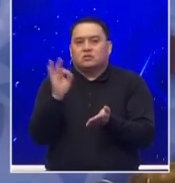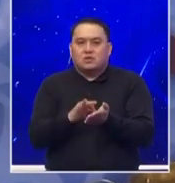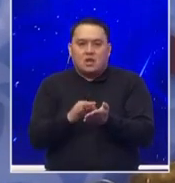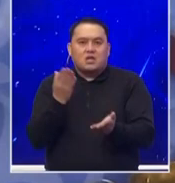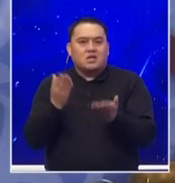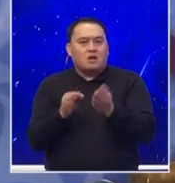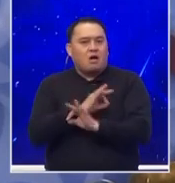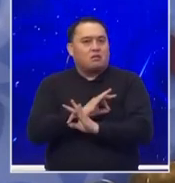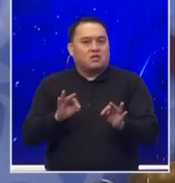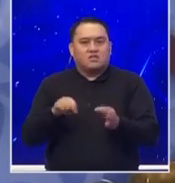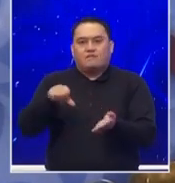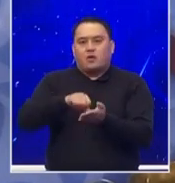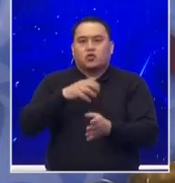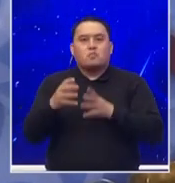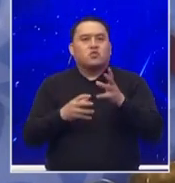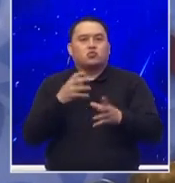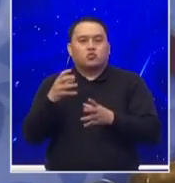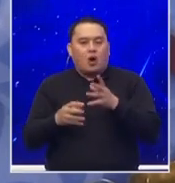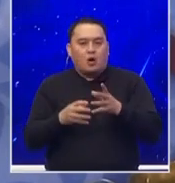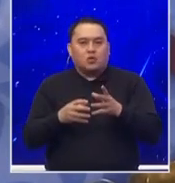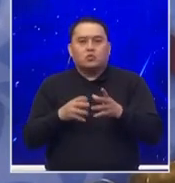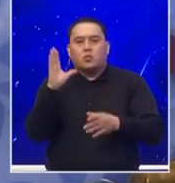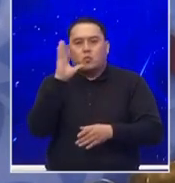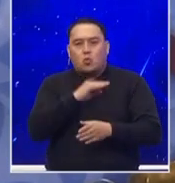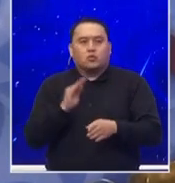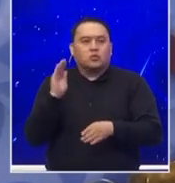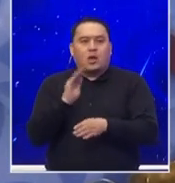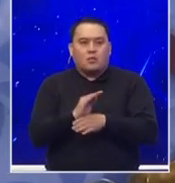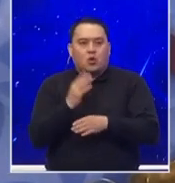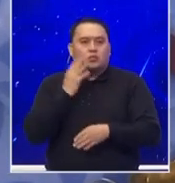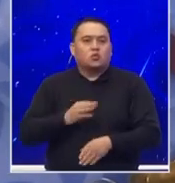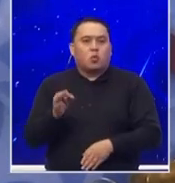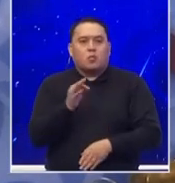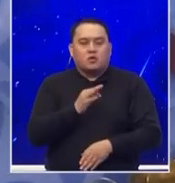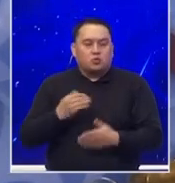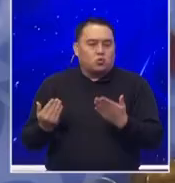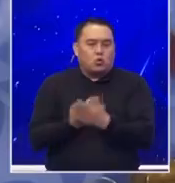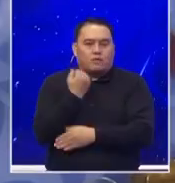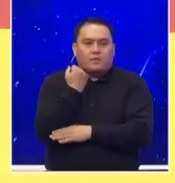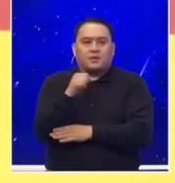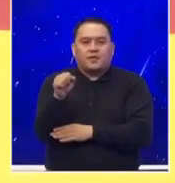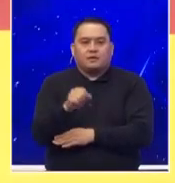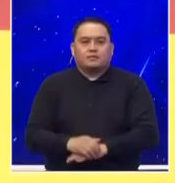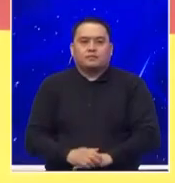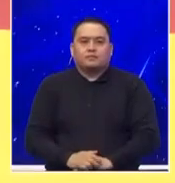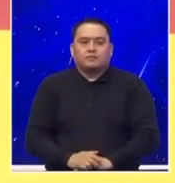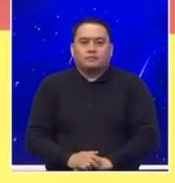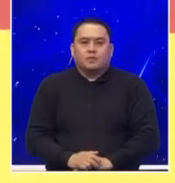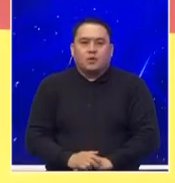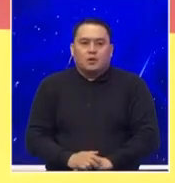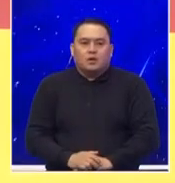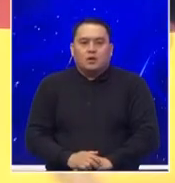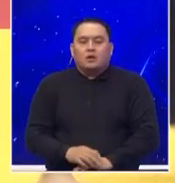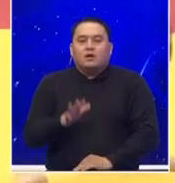Если они отлично выступят на международных чемпионатах, то они смогут пополнить копилку Жетысусского края новыми победами. А для кого-то этот год станет